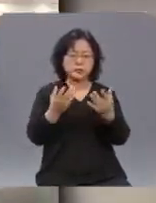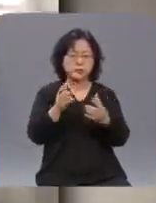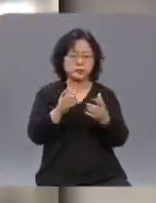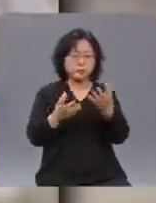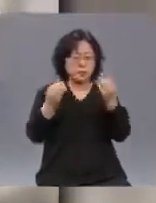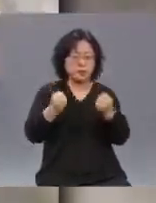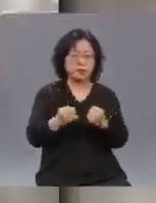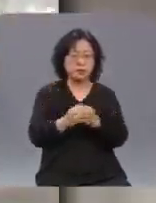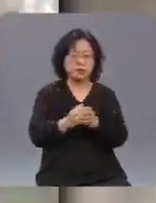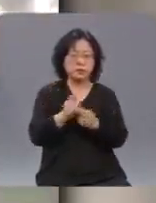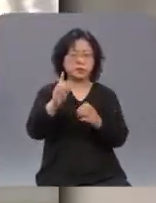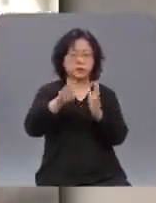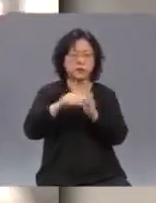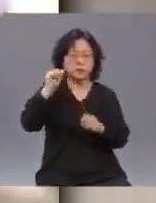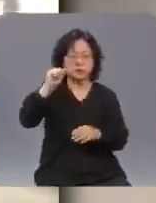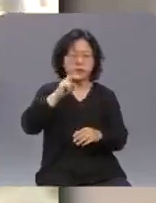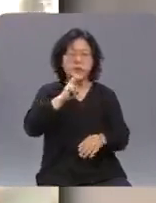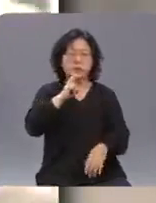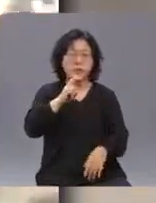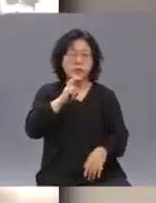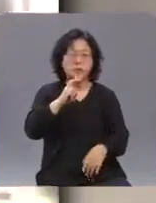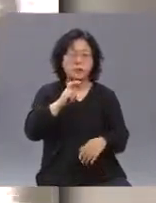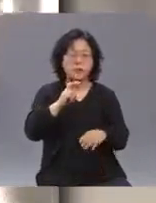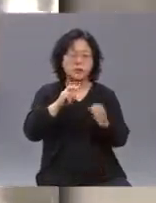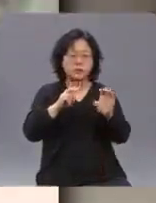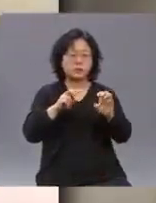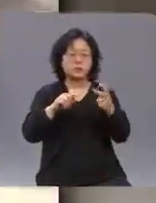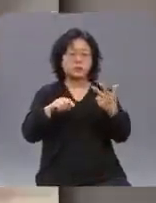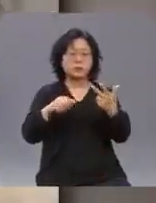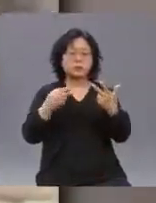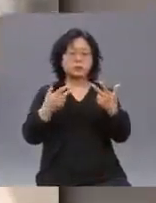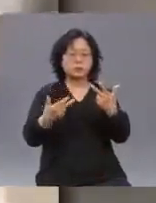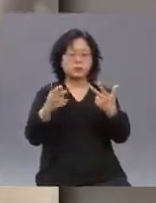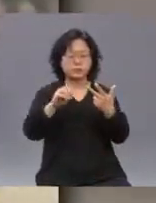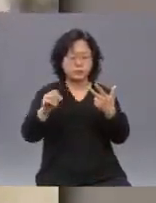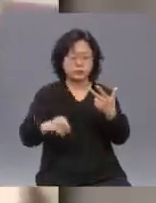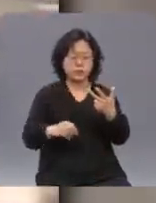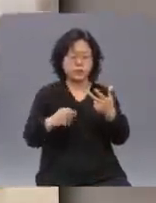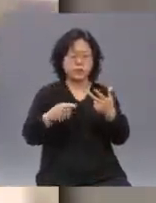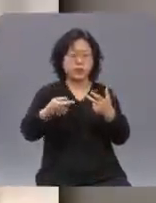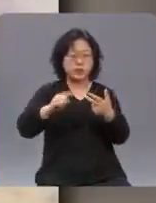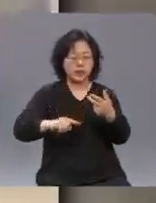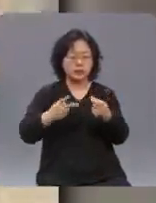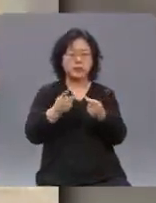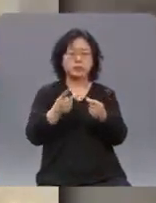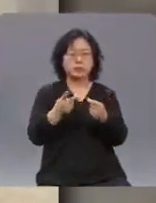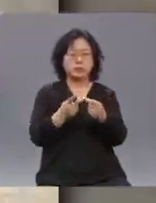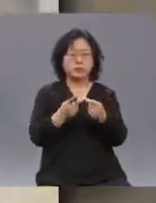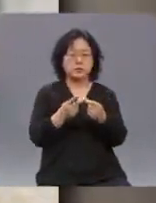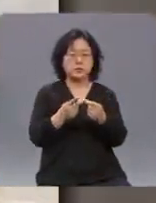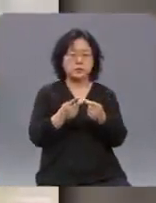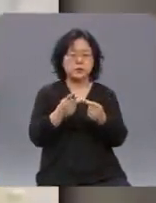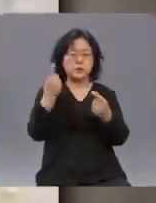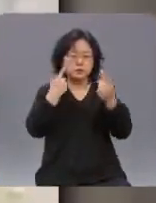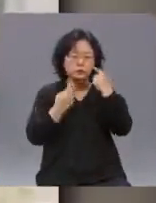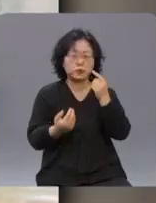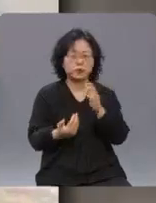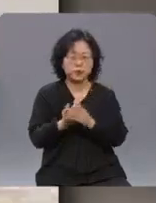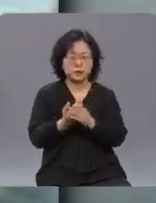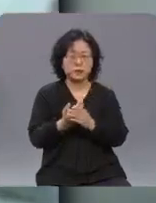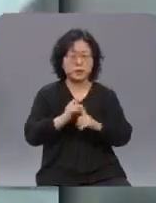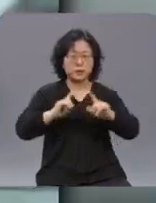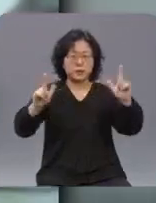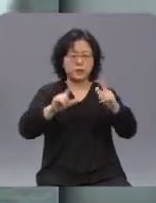것으로 당시 11일 주도한 20대 47.8%에 이어 두 번째로 높은 비율입니다 부상 발생